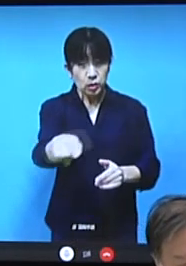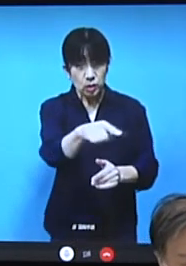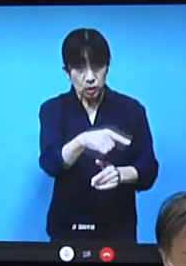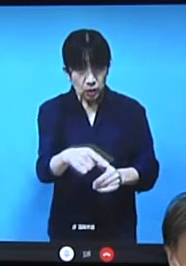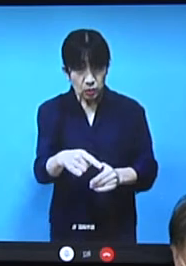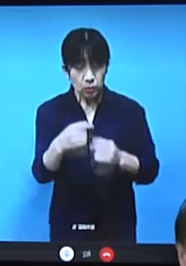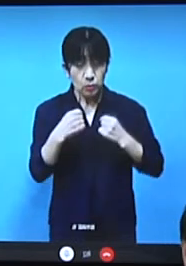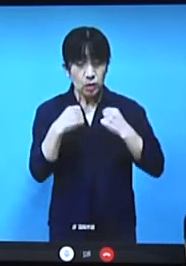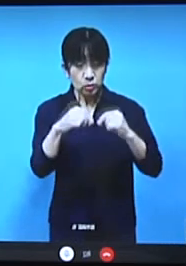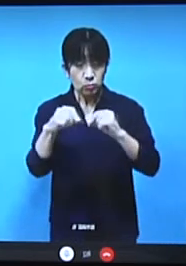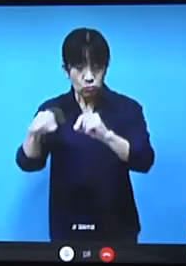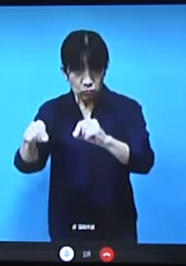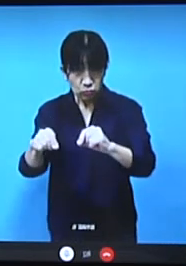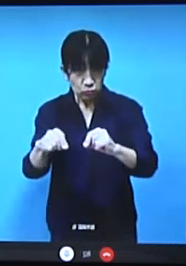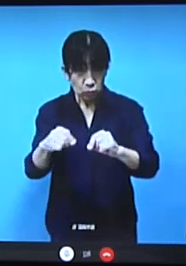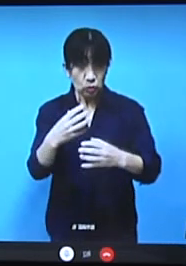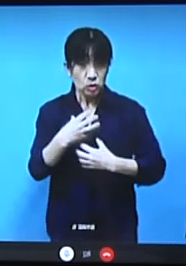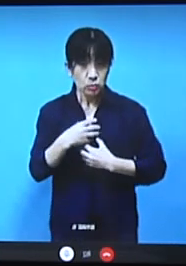しょうか。